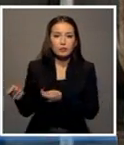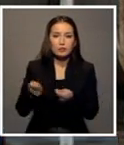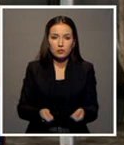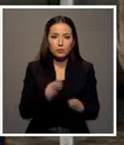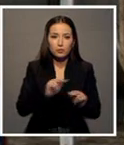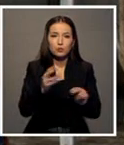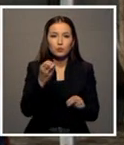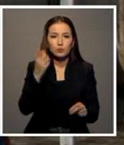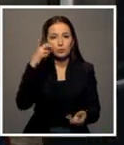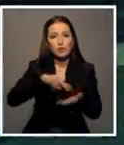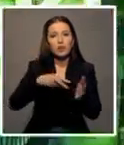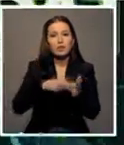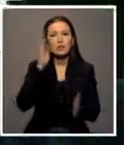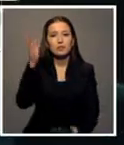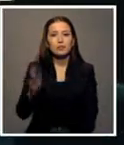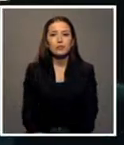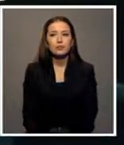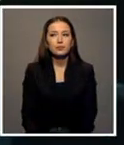тағы ұйымдастырмақпыз.